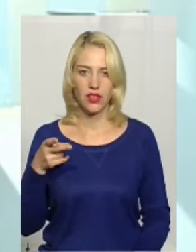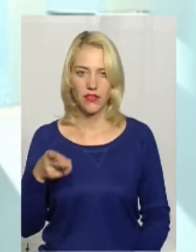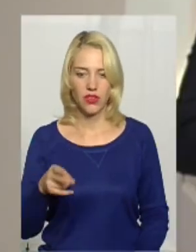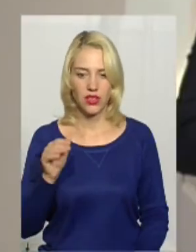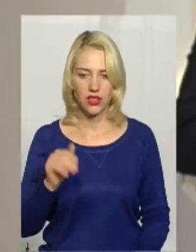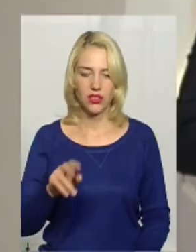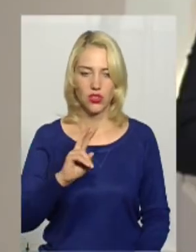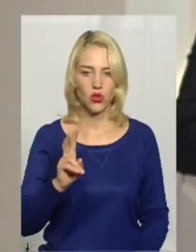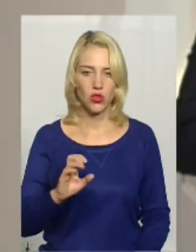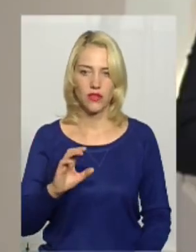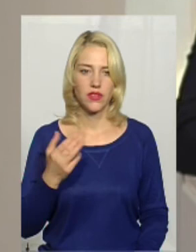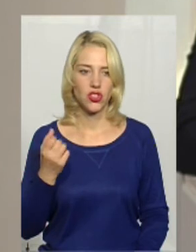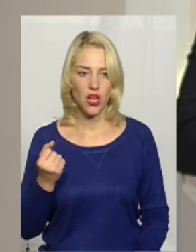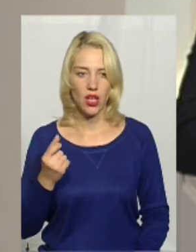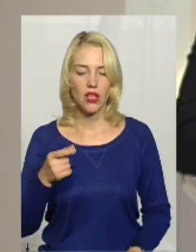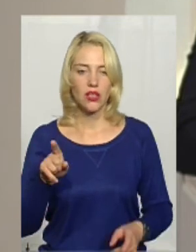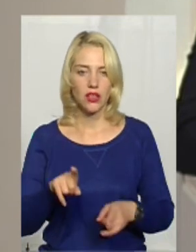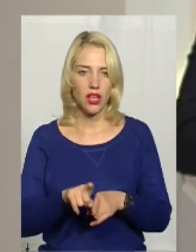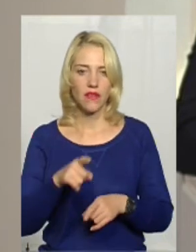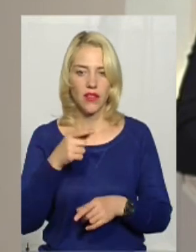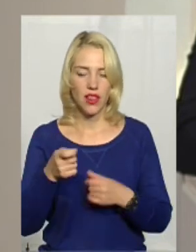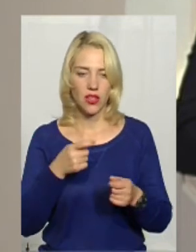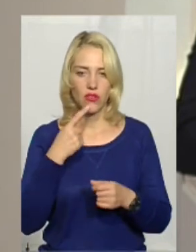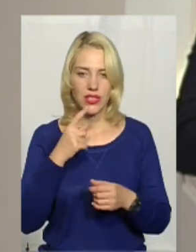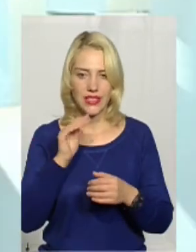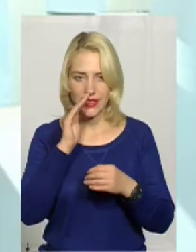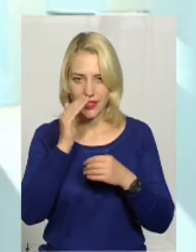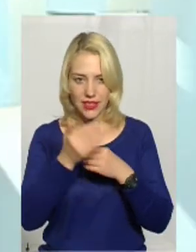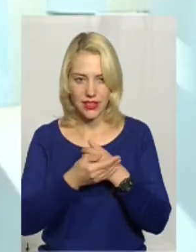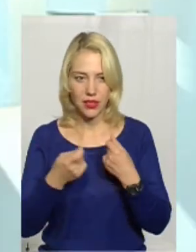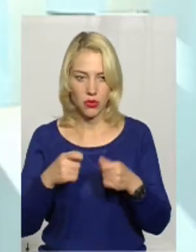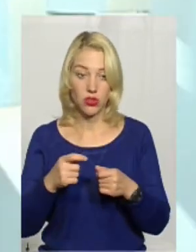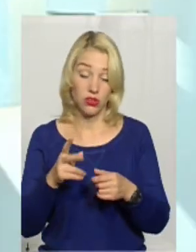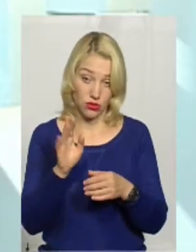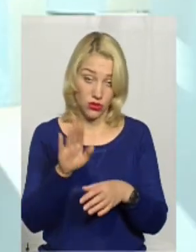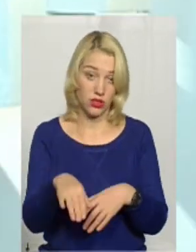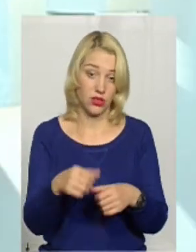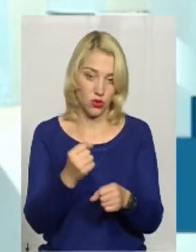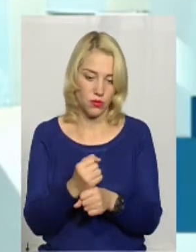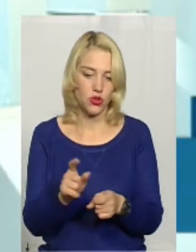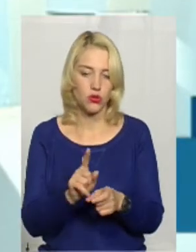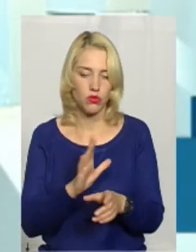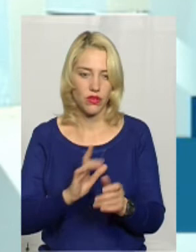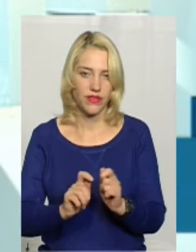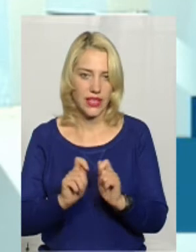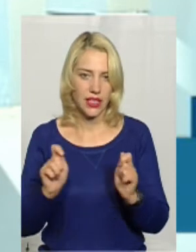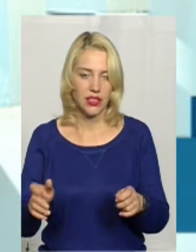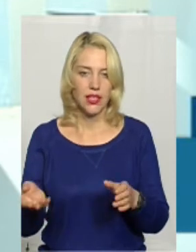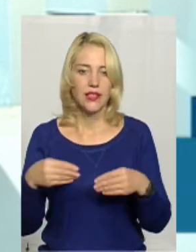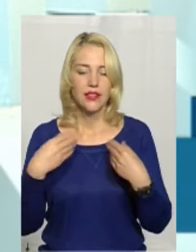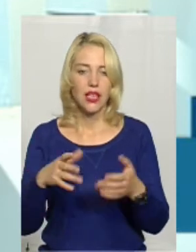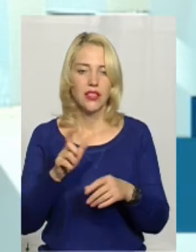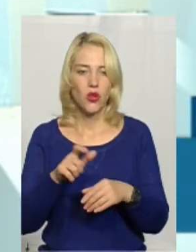США. Ну, говорить, влада знову ж говорить, що це скрита продажа, так ви зробіть, щоб вона була відкрита. Дайте право людям на селі,